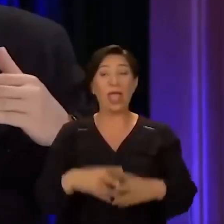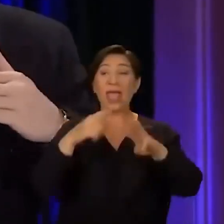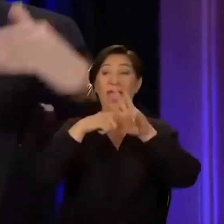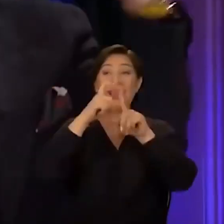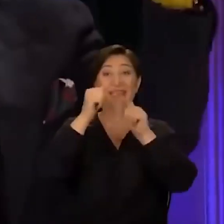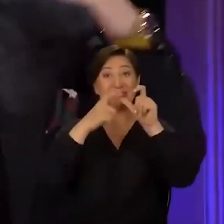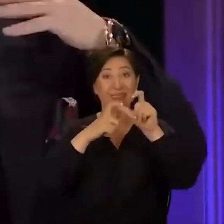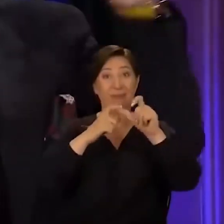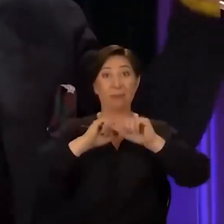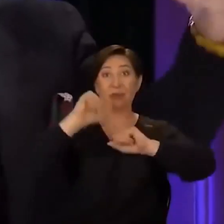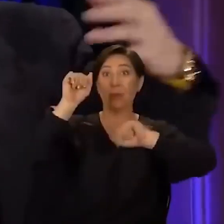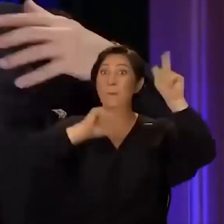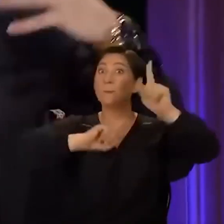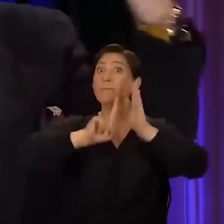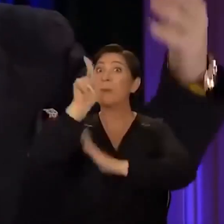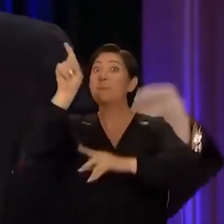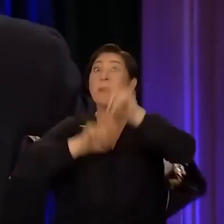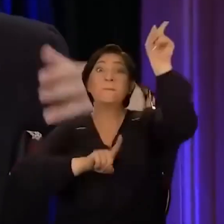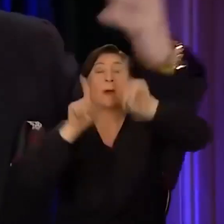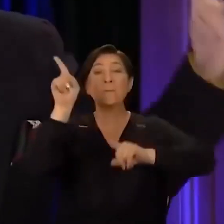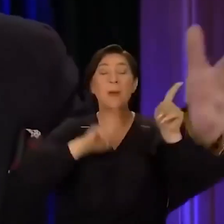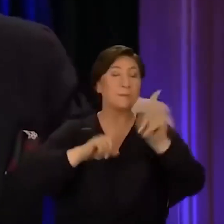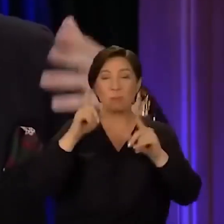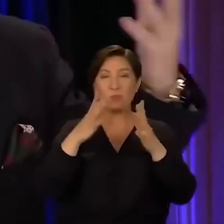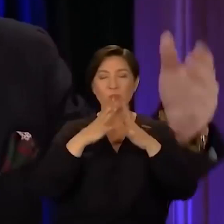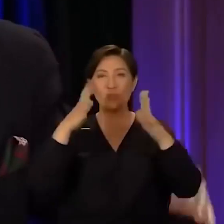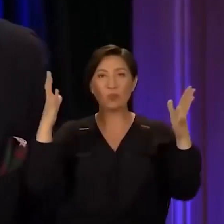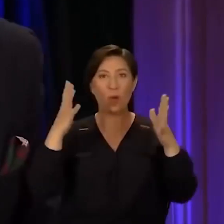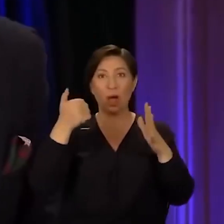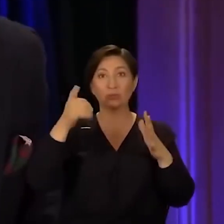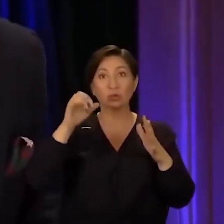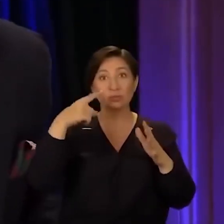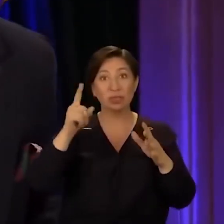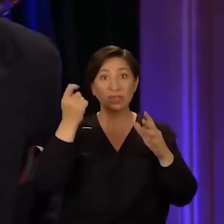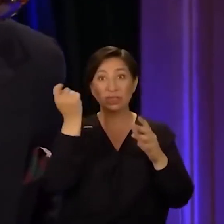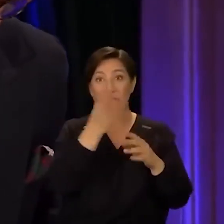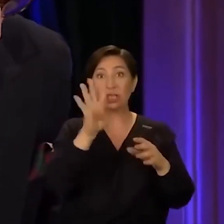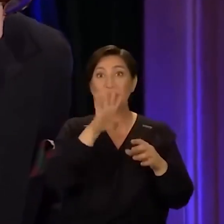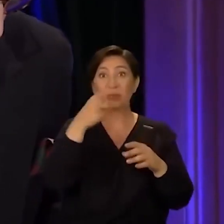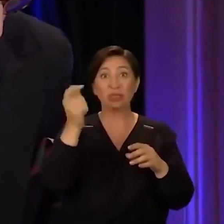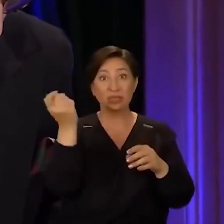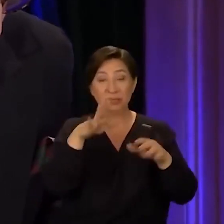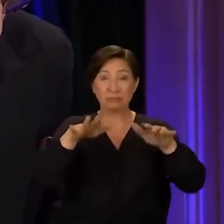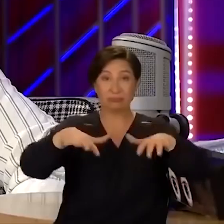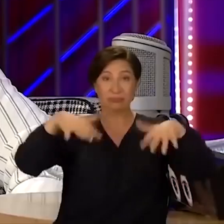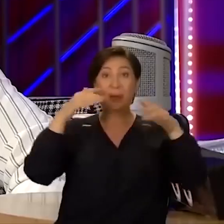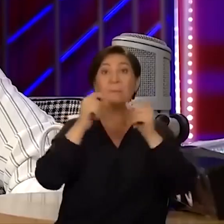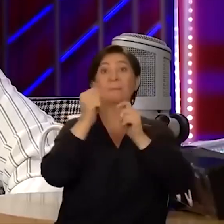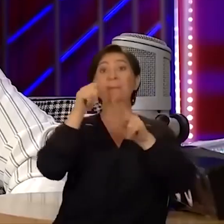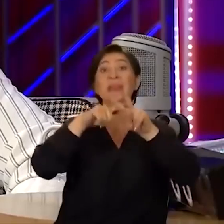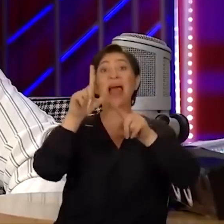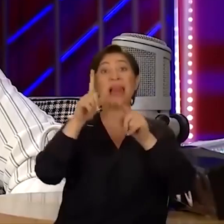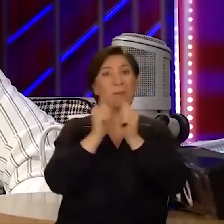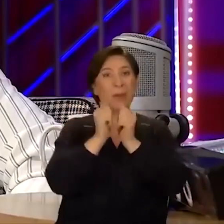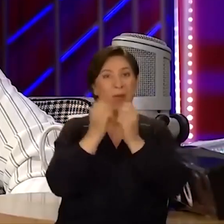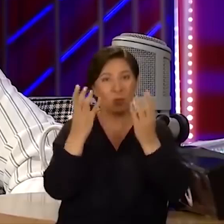bütün o patlamalar fırlamalar yeni bu büyük büyük 60 bin kişilik 41 kişi konserler onlarda Bilal ile